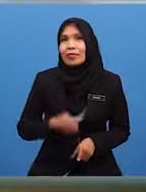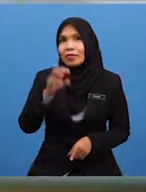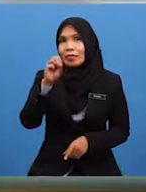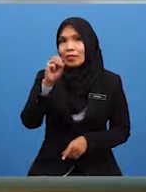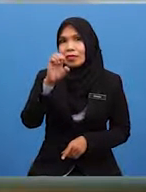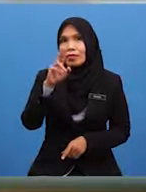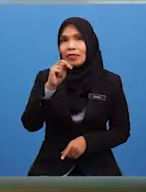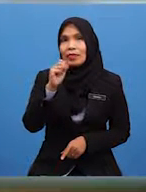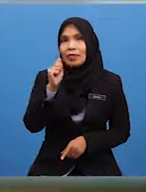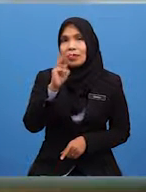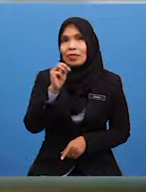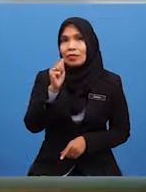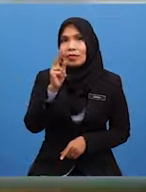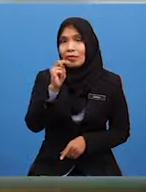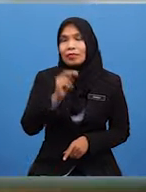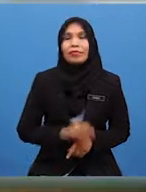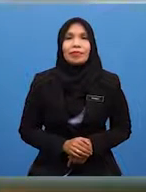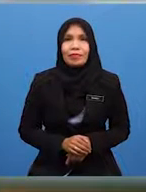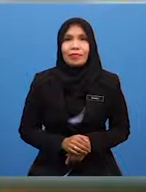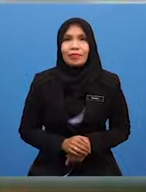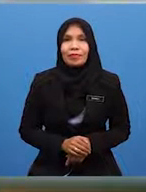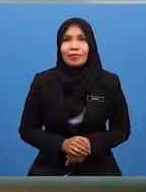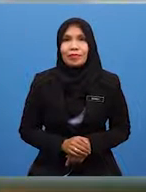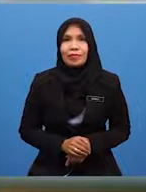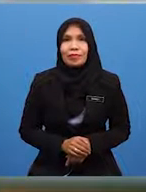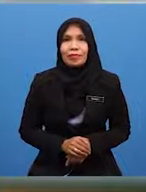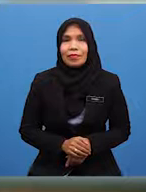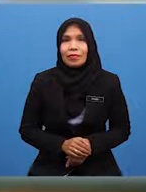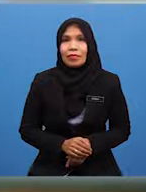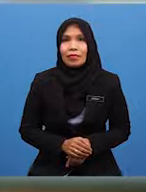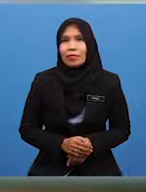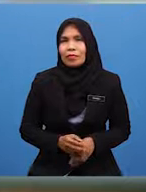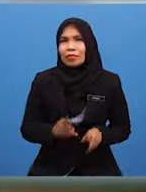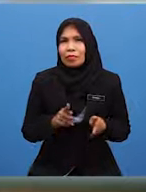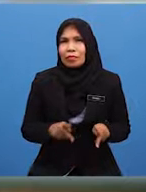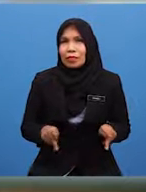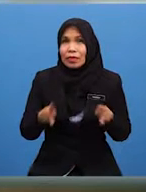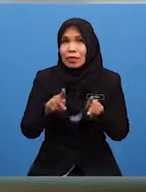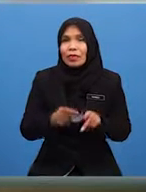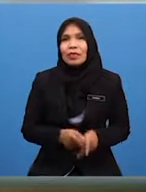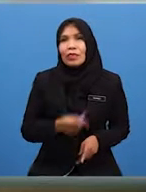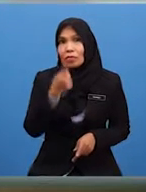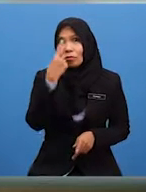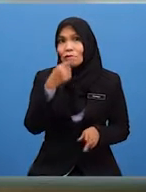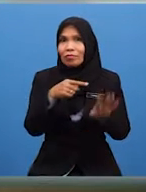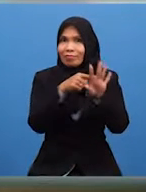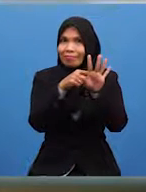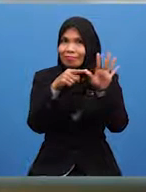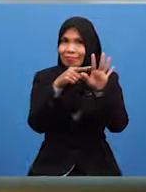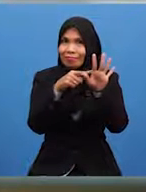Senaman motor halus ini sangat penting bagi merangsang kepekaan jari-jari